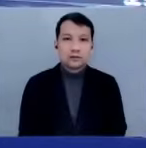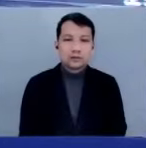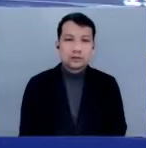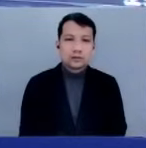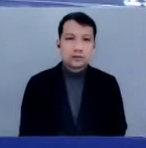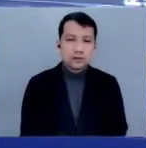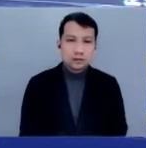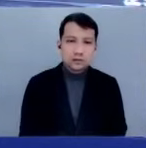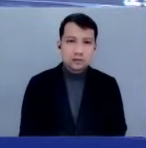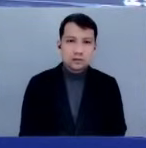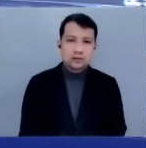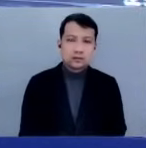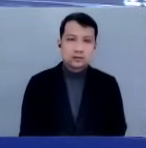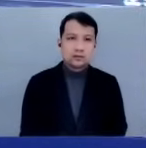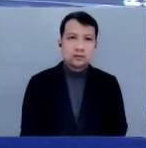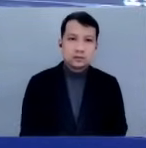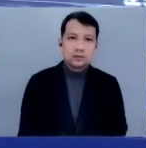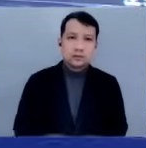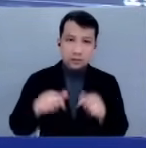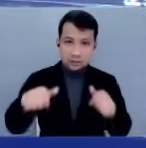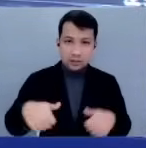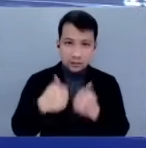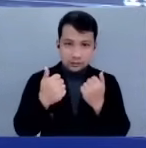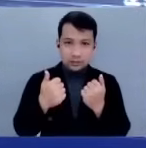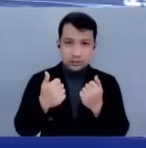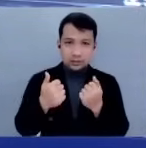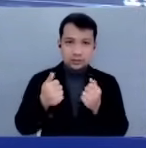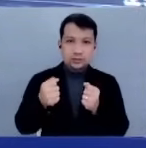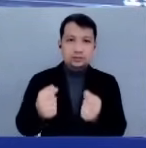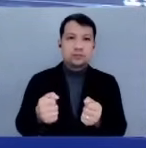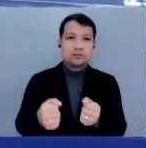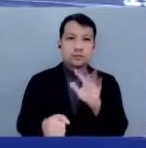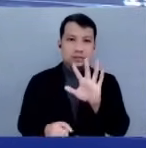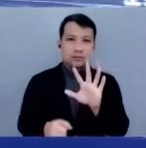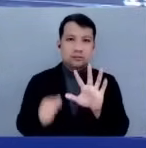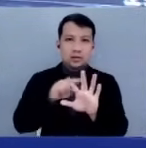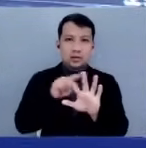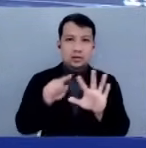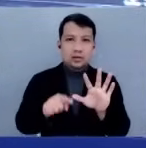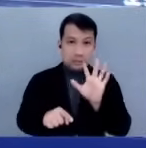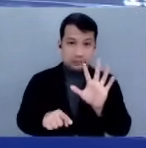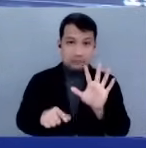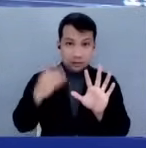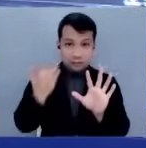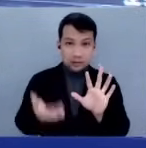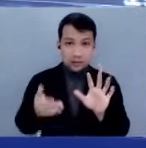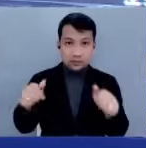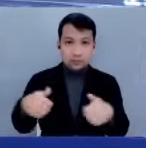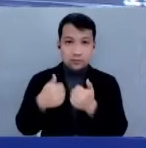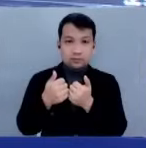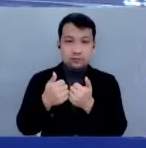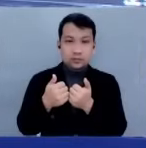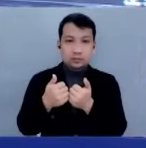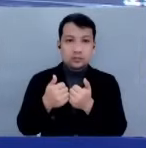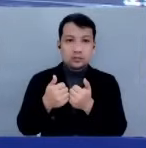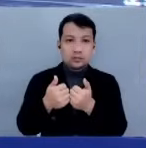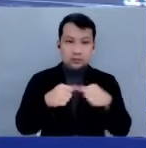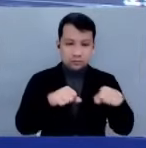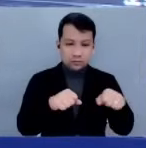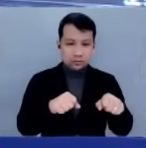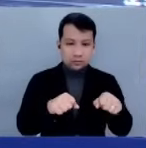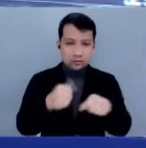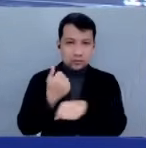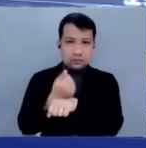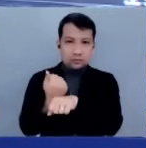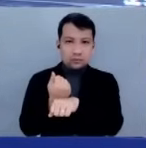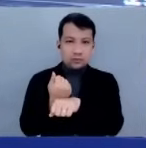Ito ang iba pang aksidente sa kalsada. 5 patay sa magkahiwalay na disgrasya ng motorsiklo at ambulansya. Yan